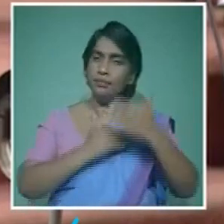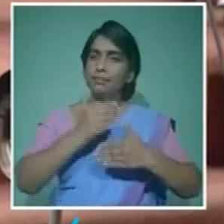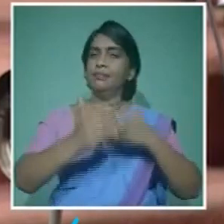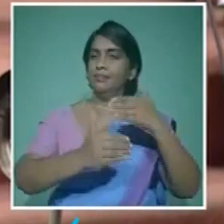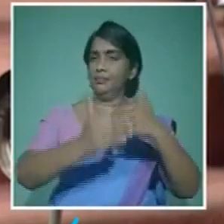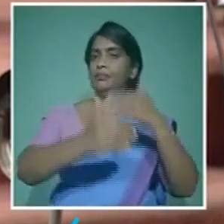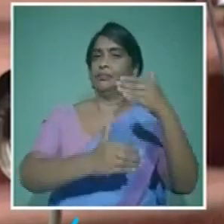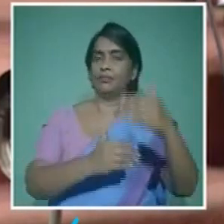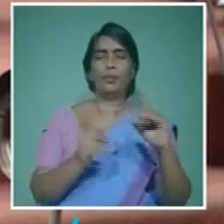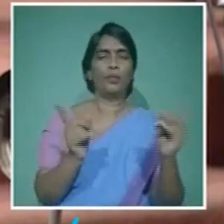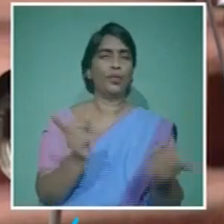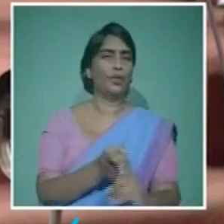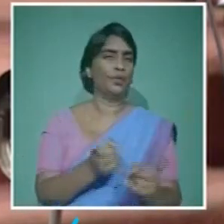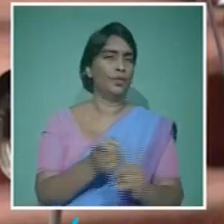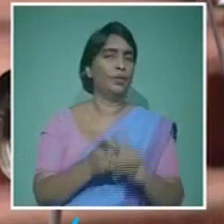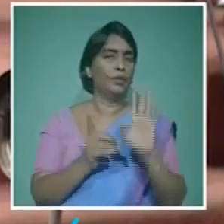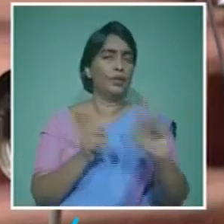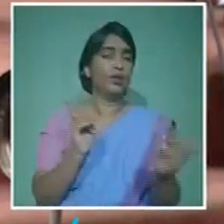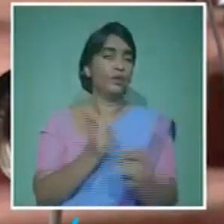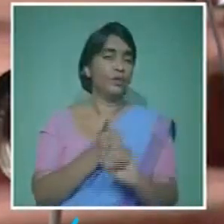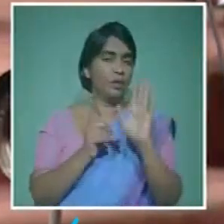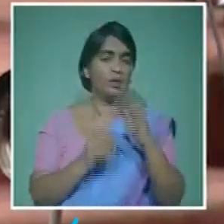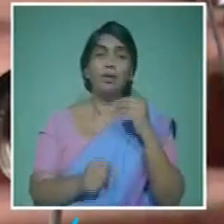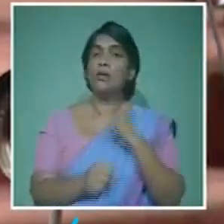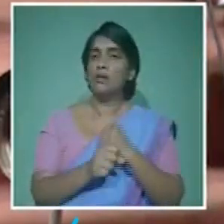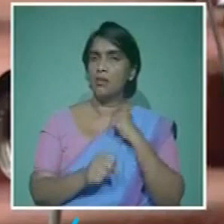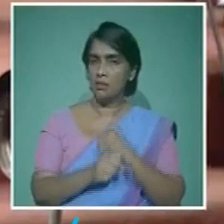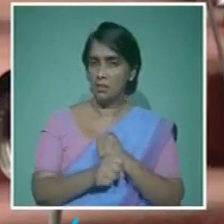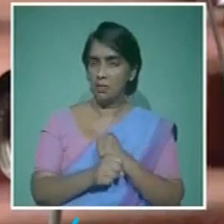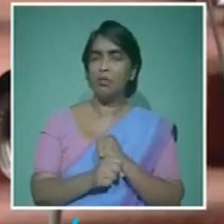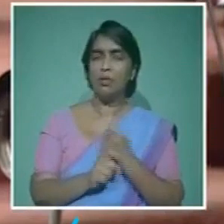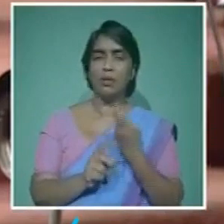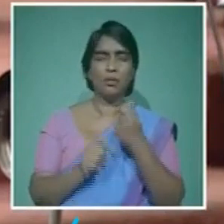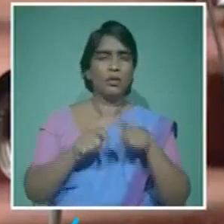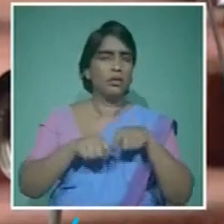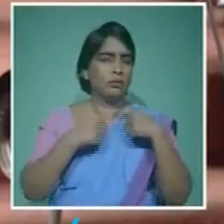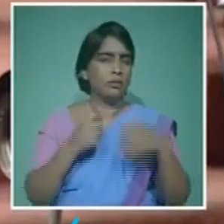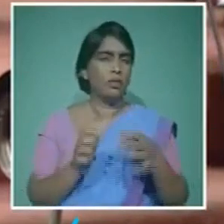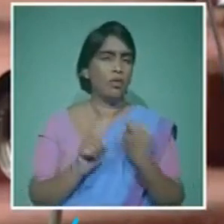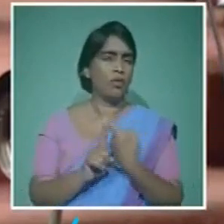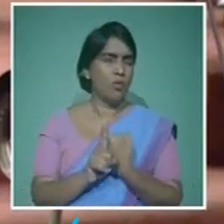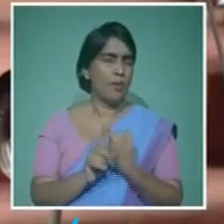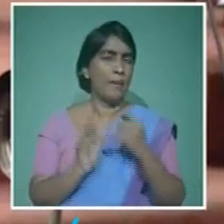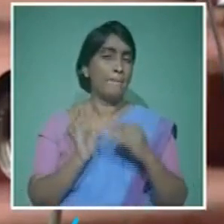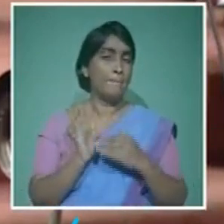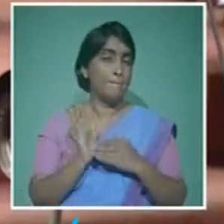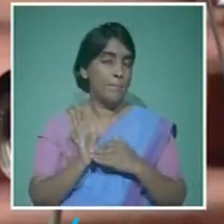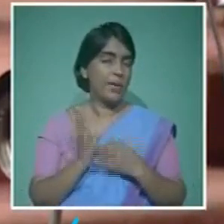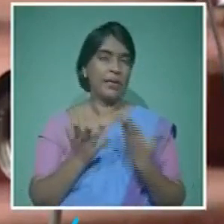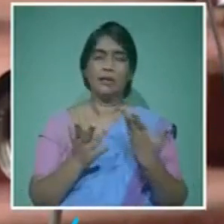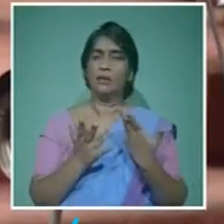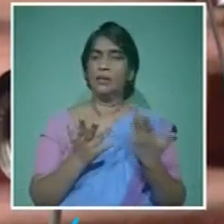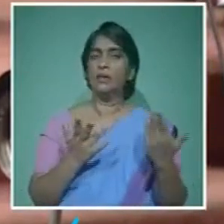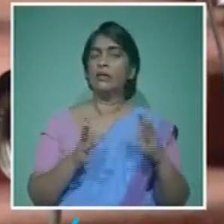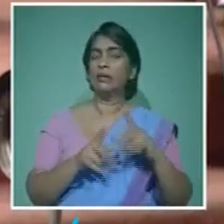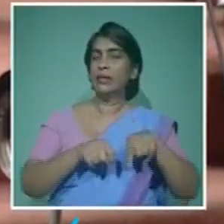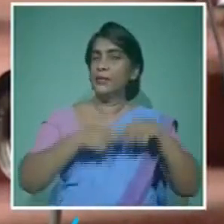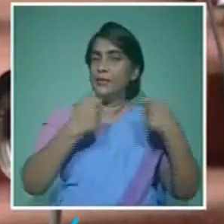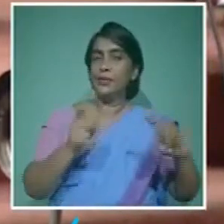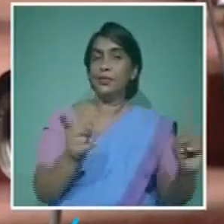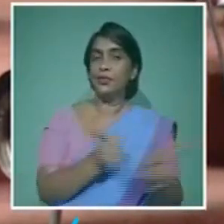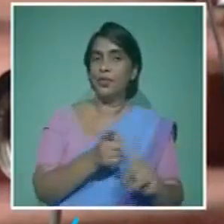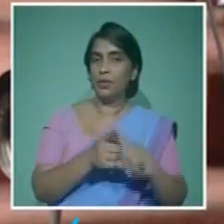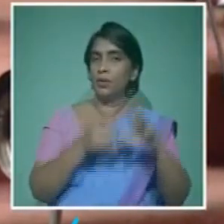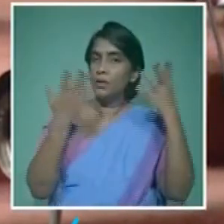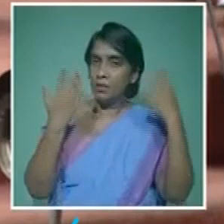யுத்தம் உருவாகி யுத்தத்துக்காக அரசாங்கம் கோடிக்கணக்கான பில்லியன்ஸ் ஆஃப் ருபீஸை செலவழித்து இந்த யுத்தத்தை நடத்தி